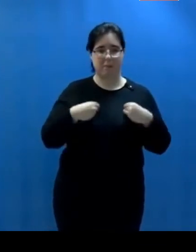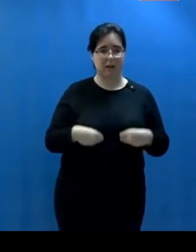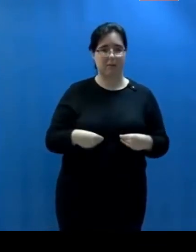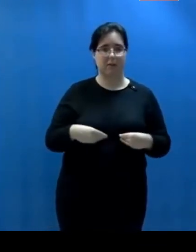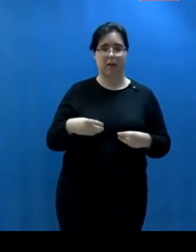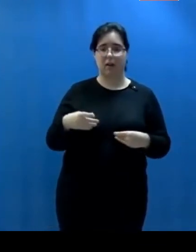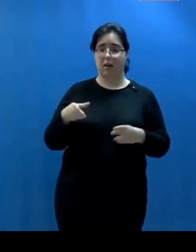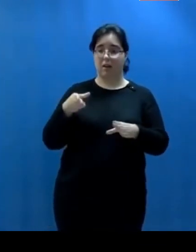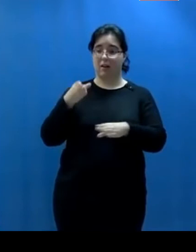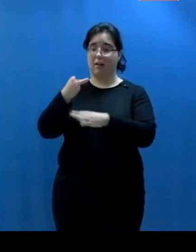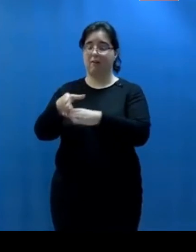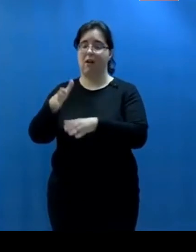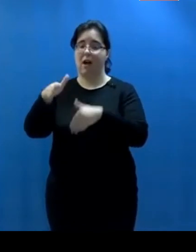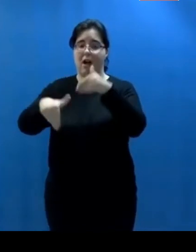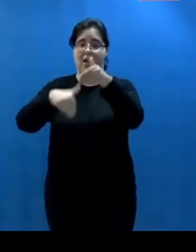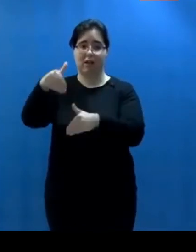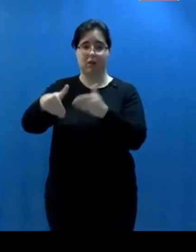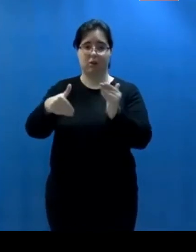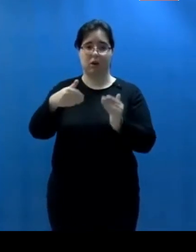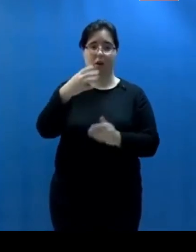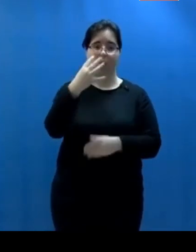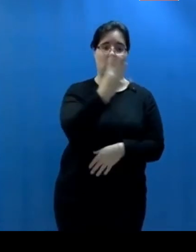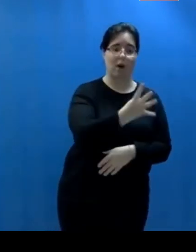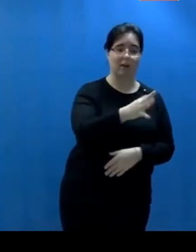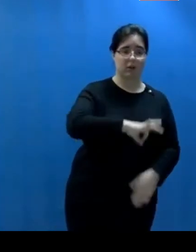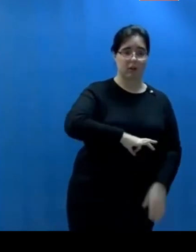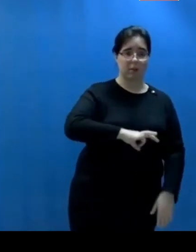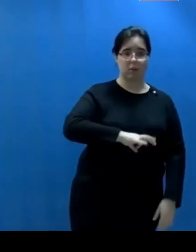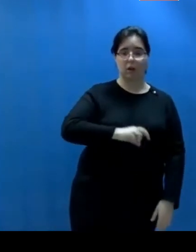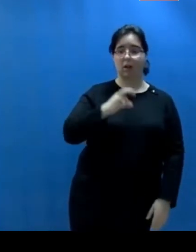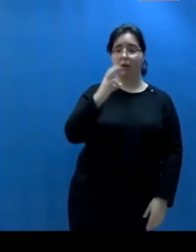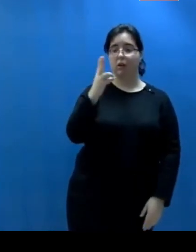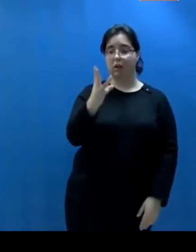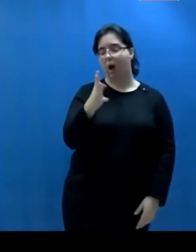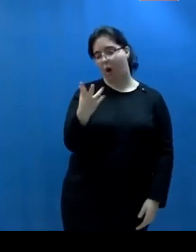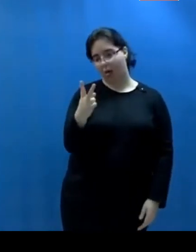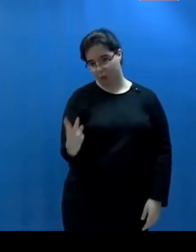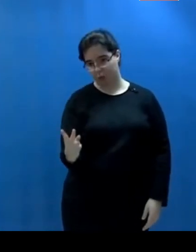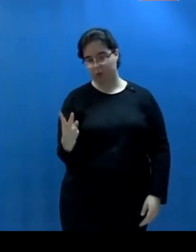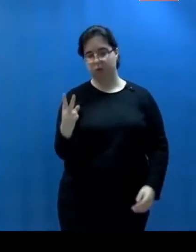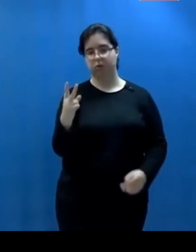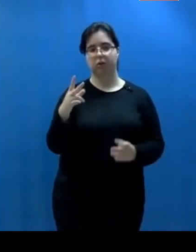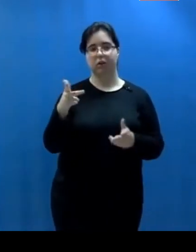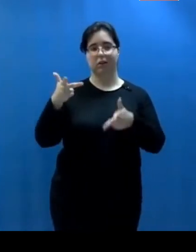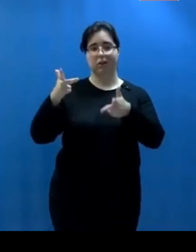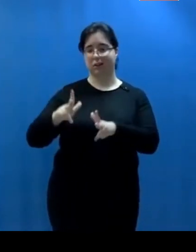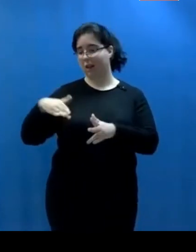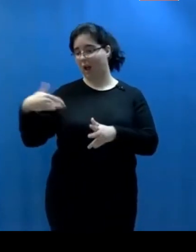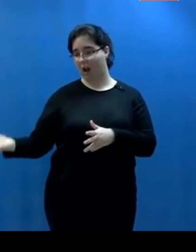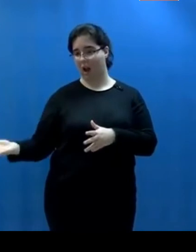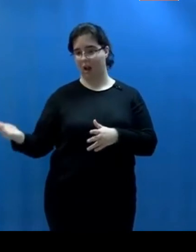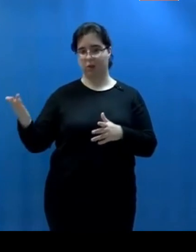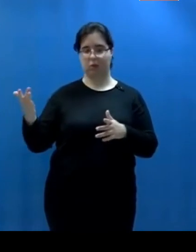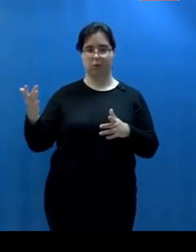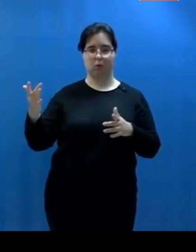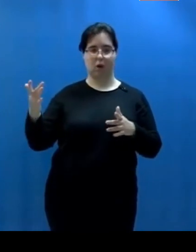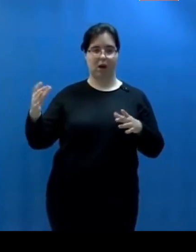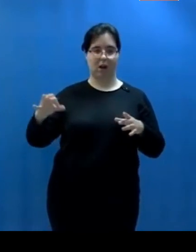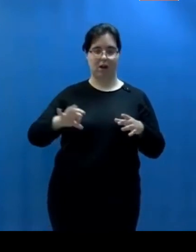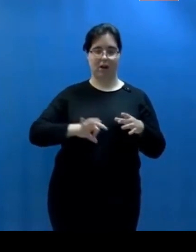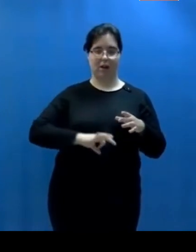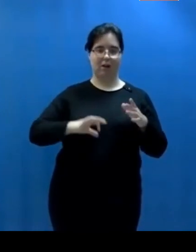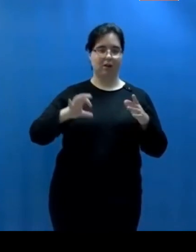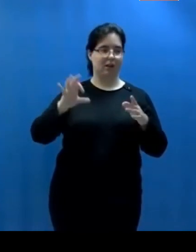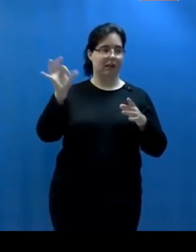aquesta candidatura té quatre que són diputats, té tres, sentats, bueno, dos ara, però són tres, sentats al seu costat, té un de senador. Gent que